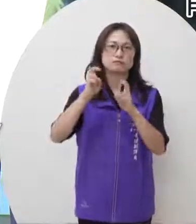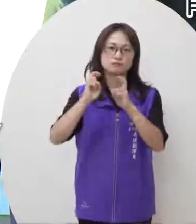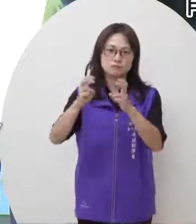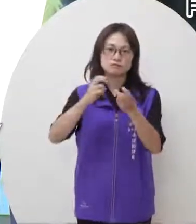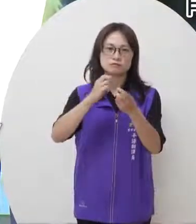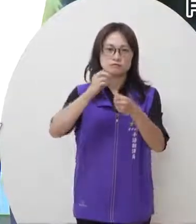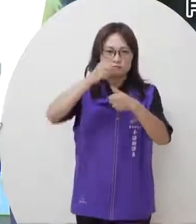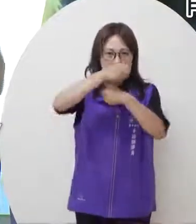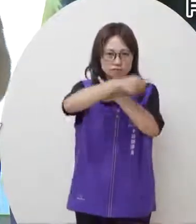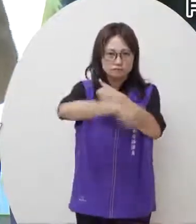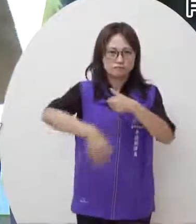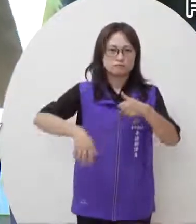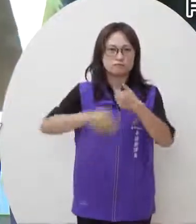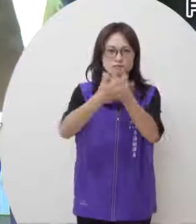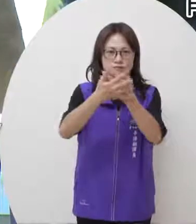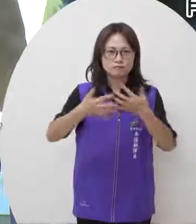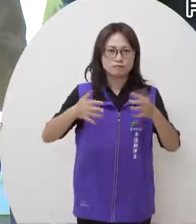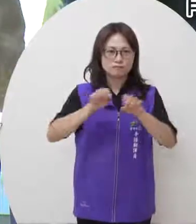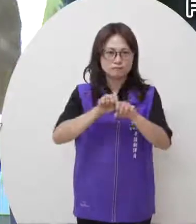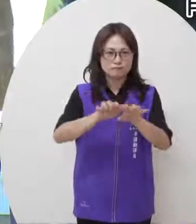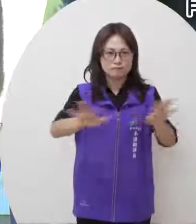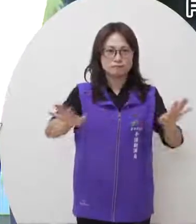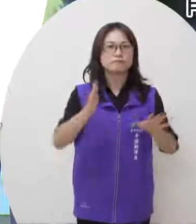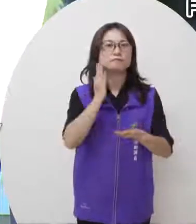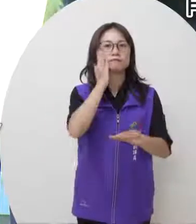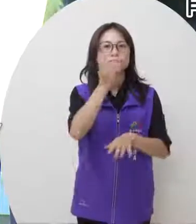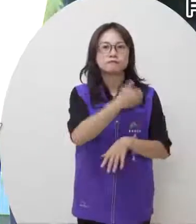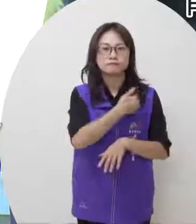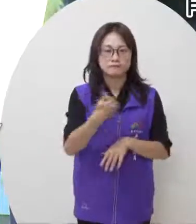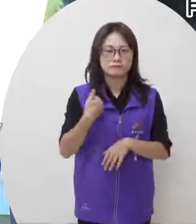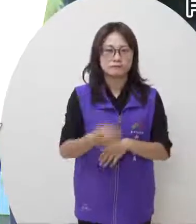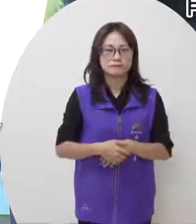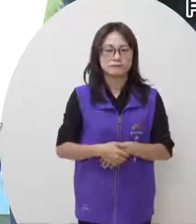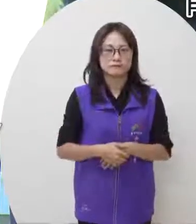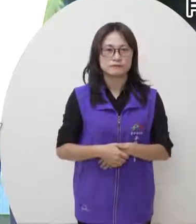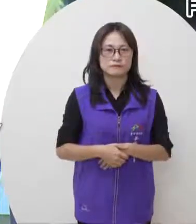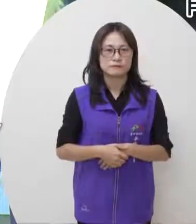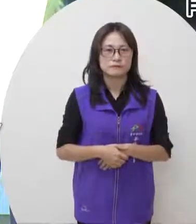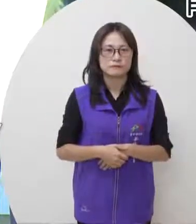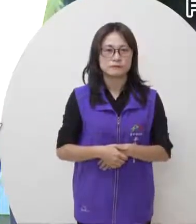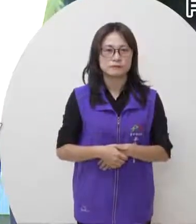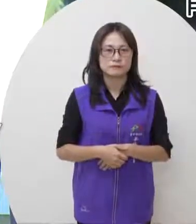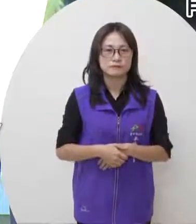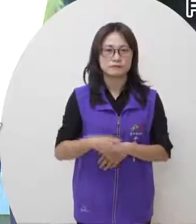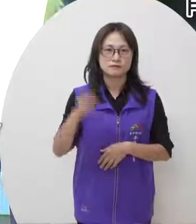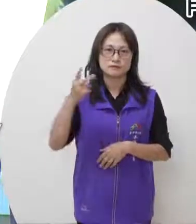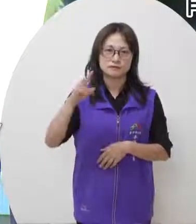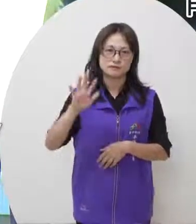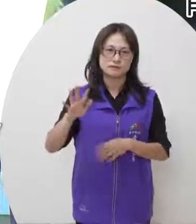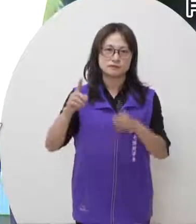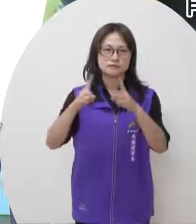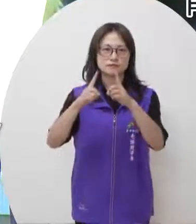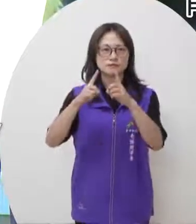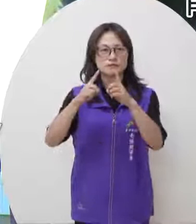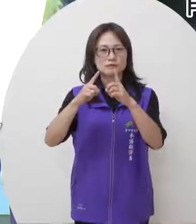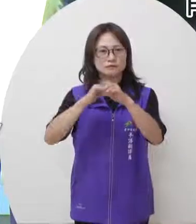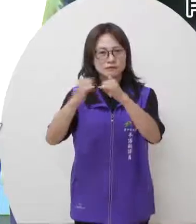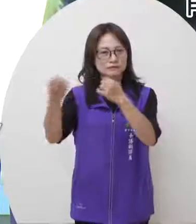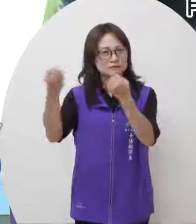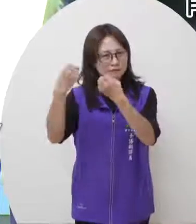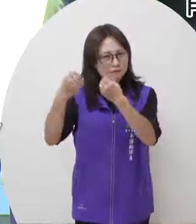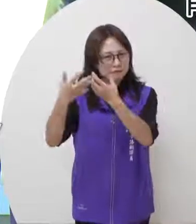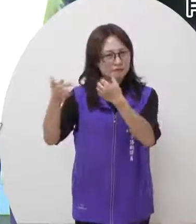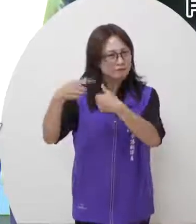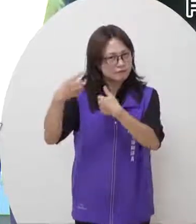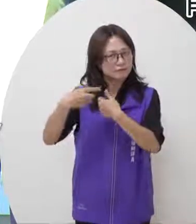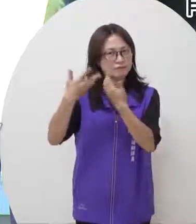做一些其他的事情。另外是我们当然也听到市民，听到这个民意代表各方的这些意见，那针对这个捷